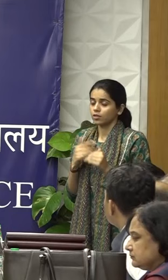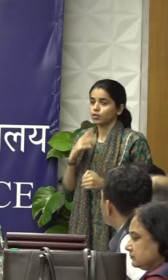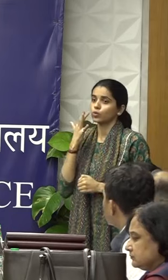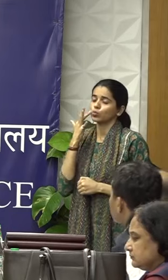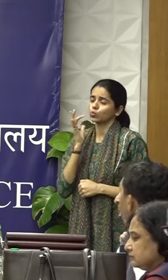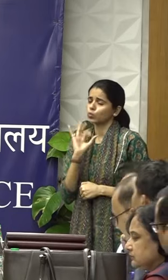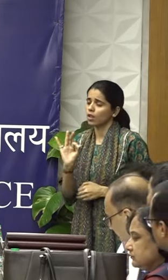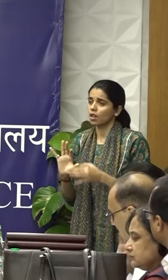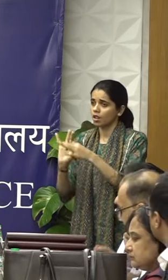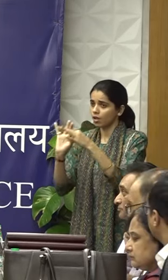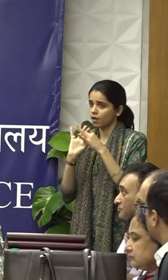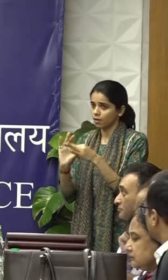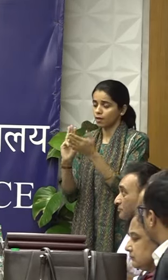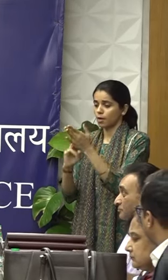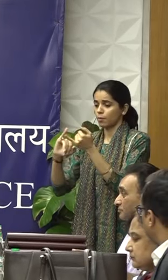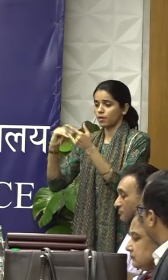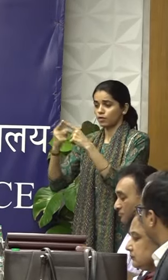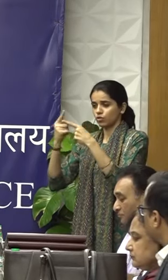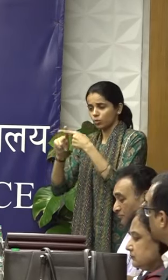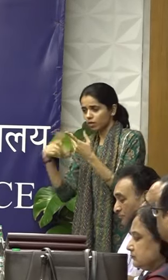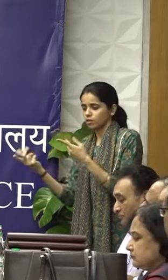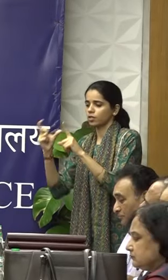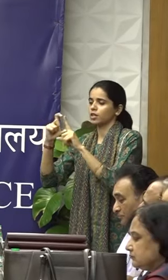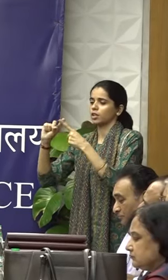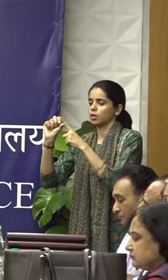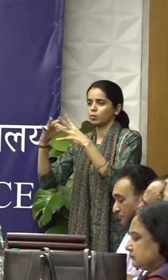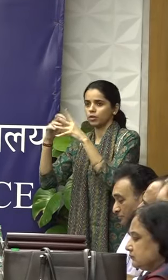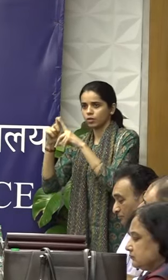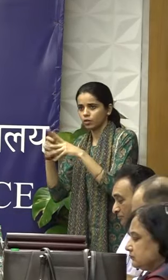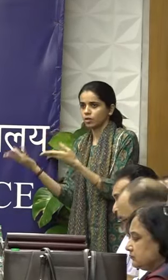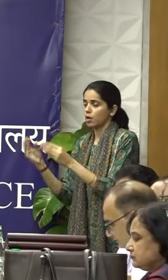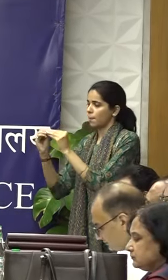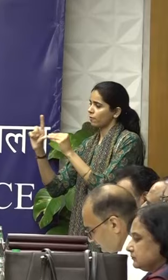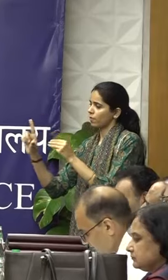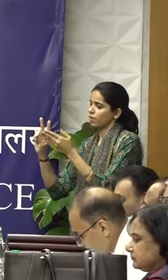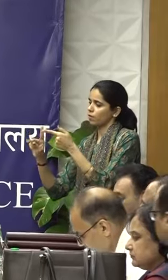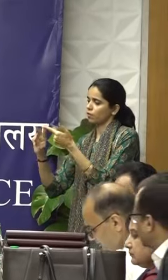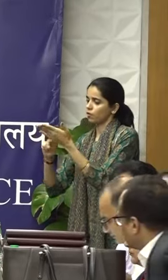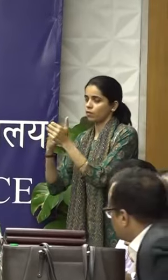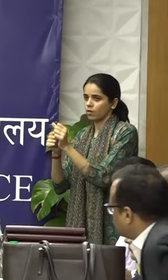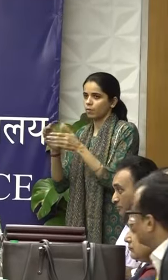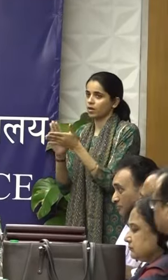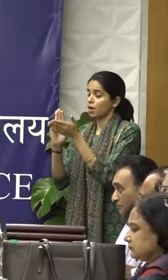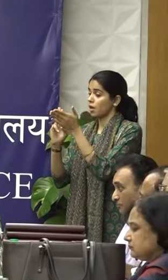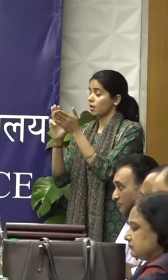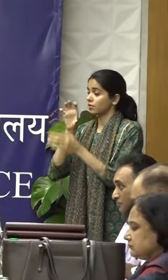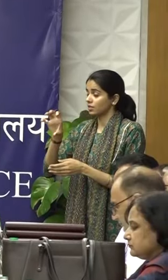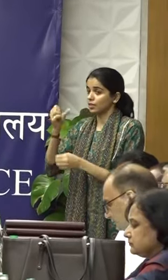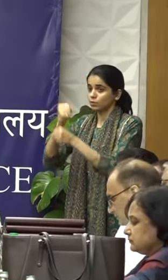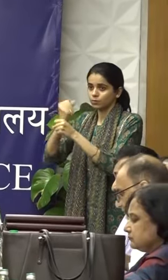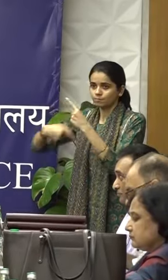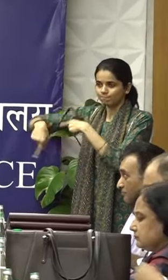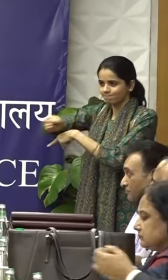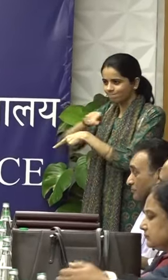से जोड़ते हैं माननीय सामाजिक न्याय एवं अधिकारिता राज्य मंत्री श्री बीएल वर्मा जी। हमारा माननीय मंत्री महोदय जी से विनम्र